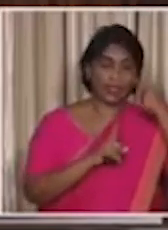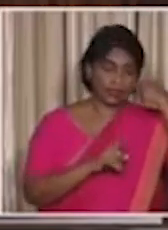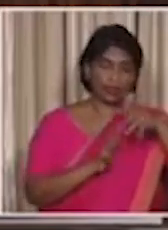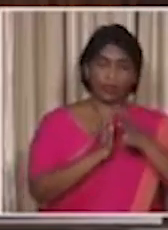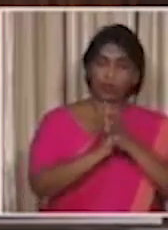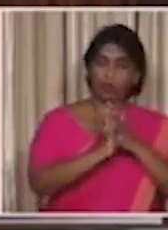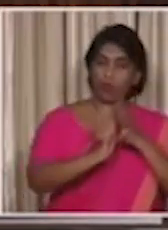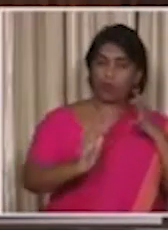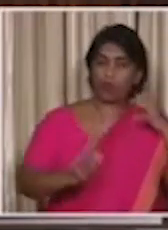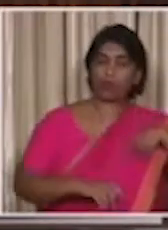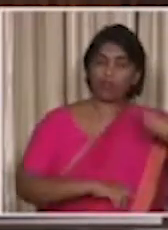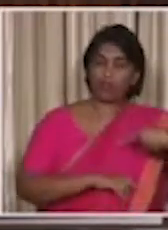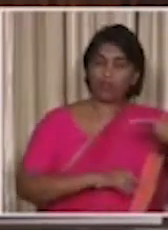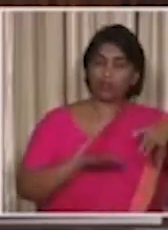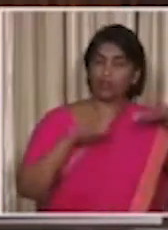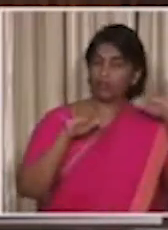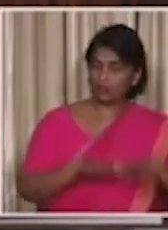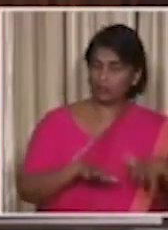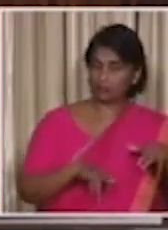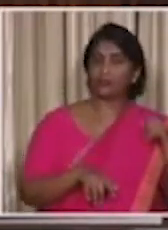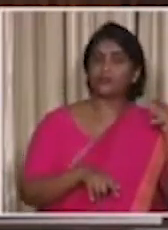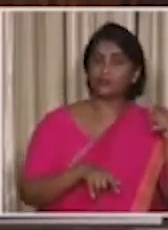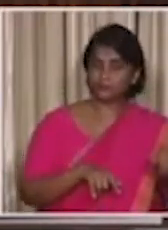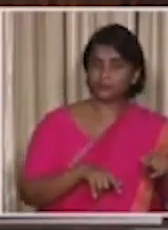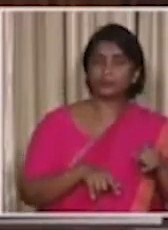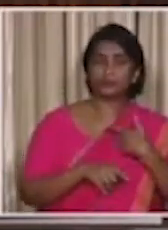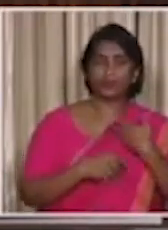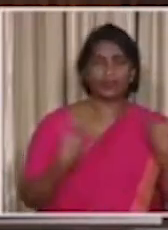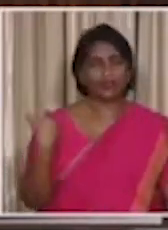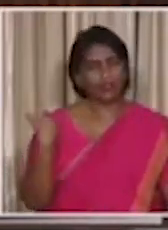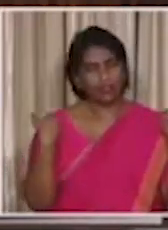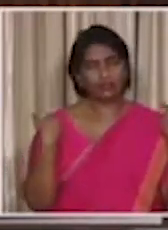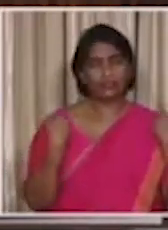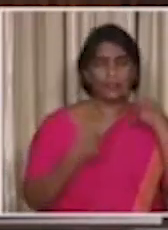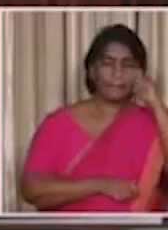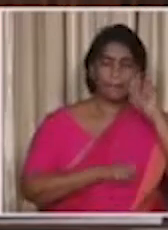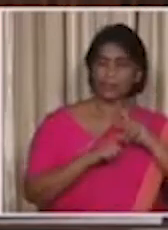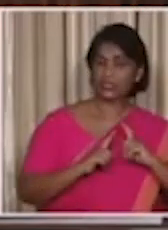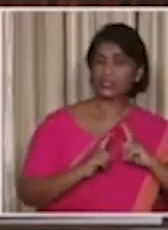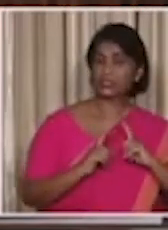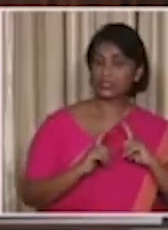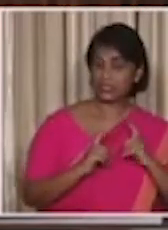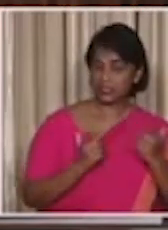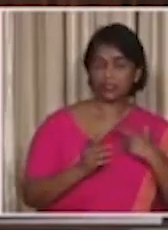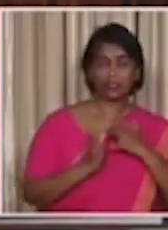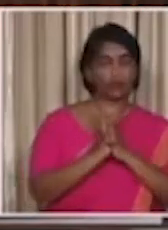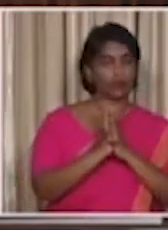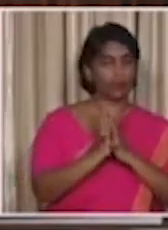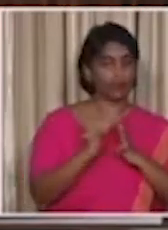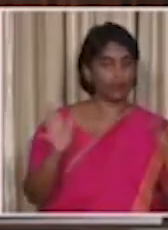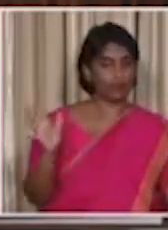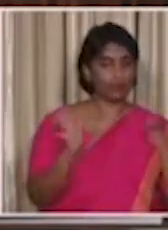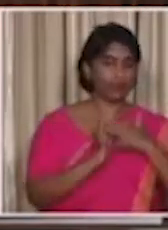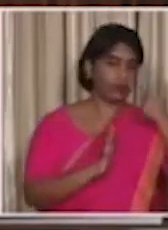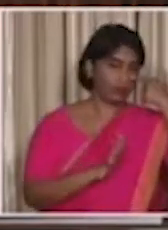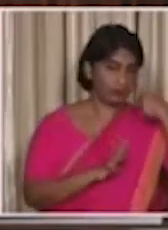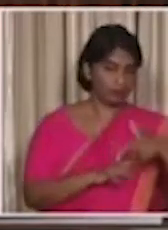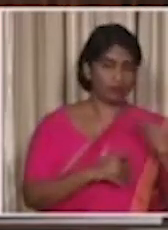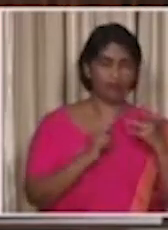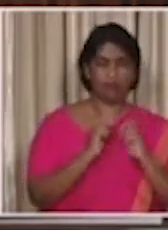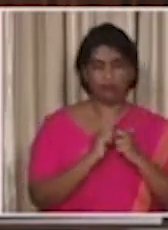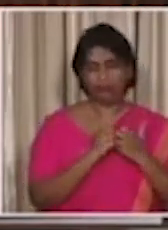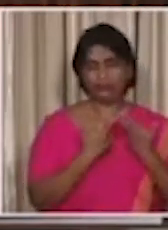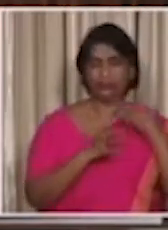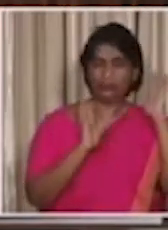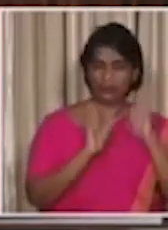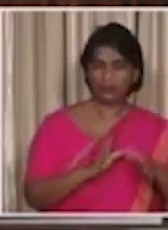දවස් ගණන් රස්තිය ආදුවෙන්ට සිදු වුණා. හෙම්බත් වූ පුරවැසියන්ගේ ජීවිත පෝලිම් වල ඉඳදීදී නැති වුණා.